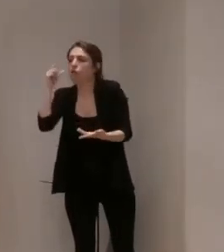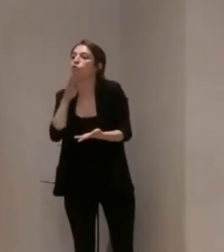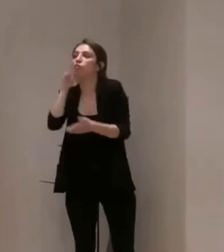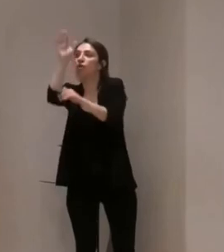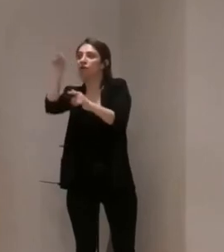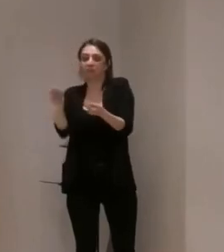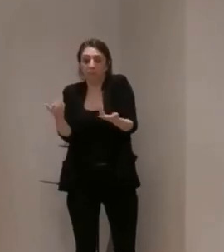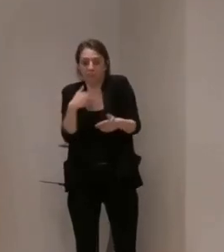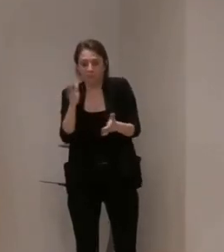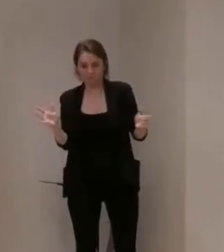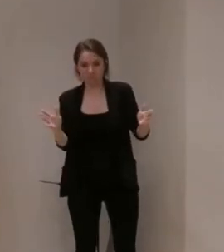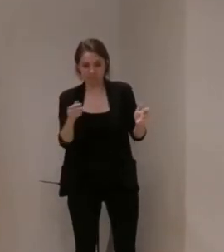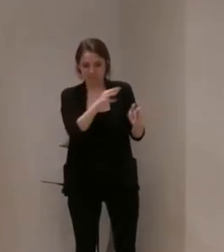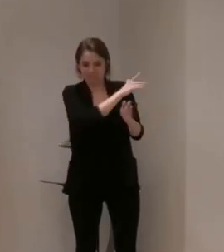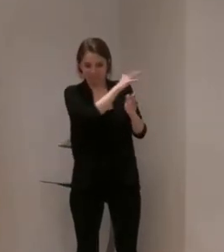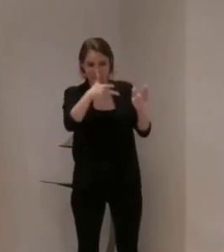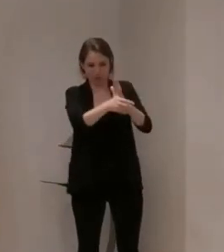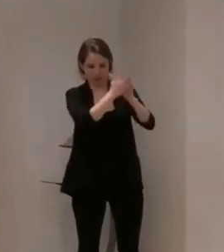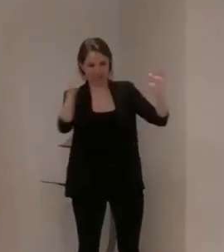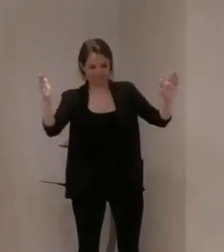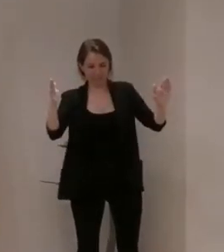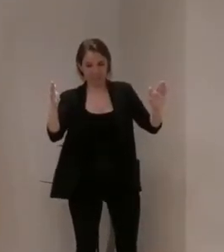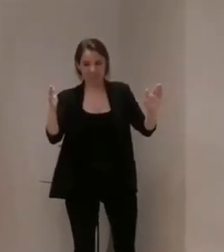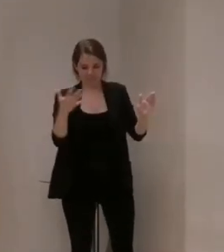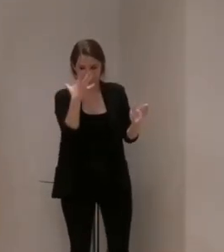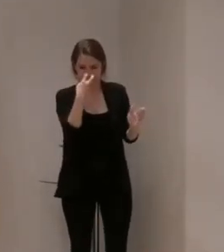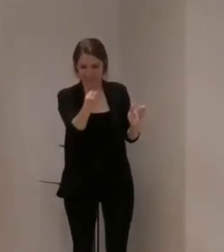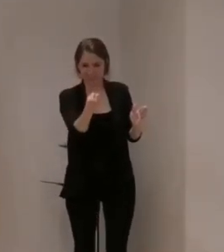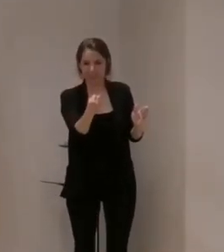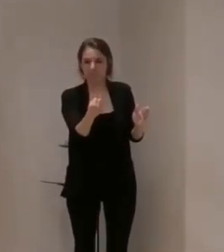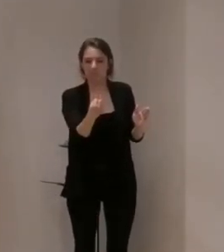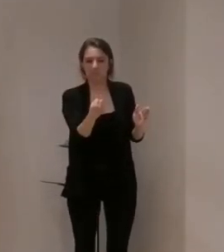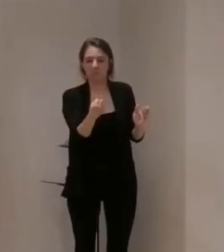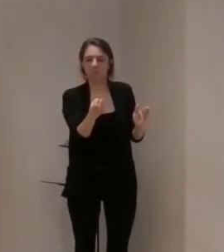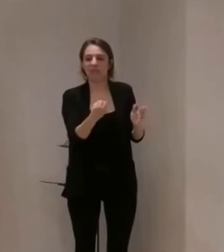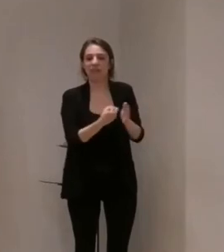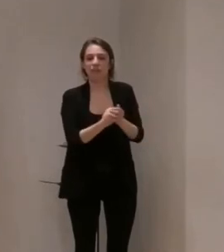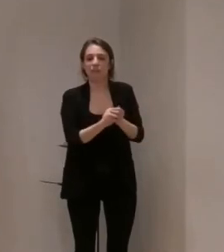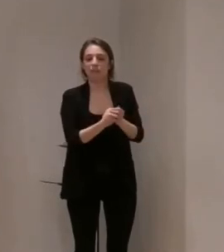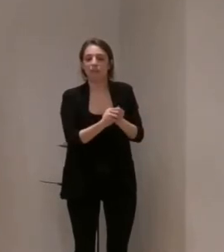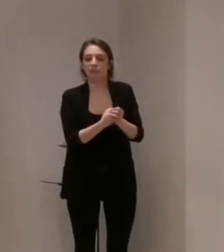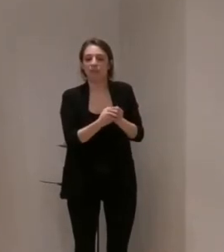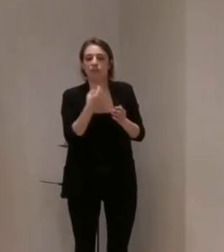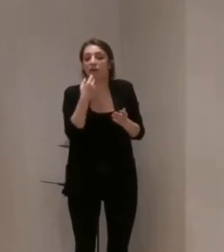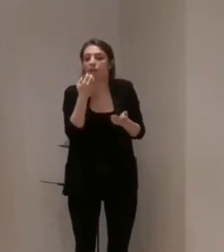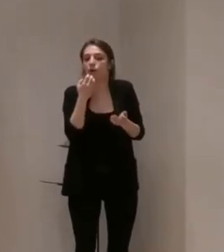veure que era una cosa i era una altra. El parèntesi. Quins són els tancaments de parèntesi? Mira, la